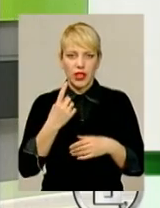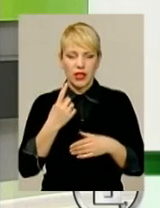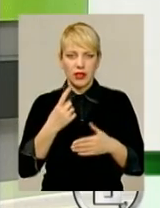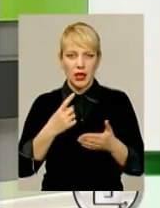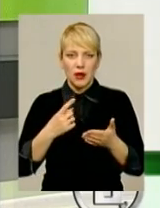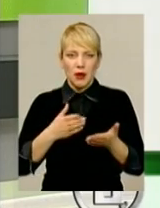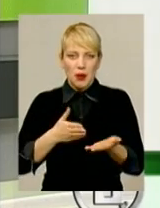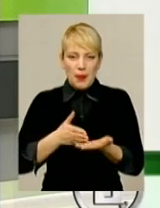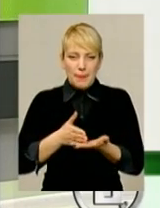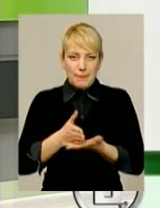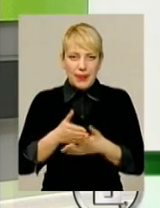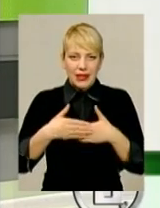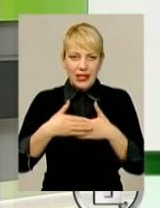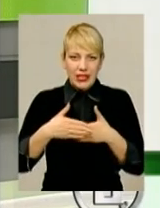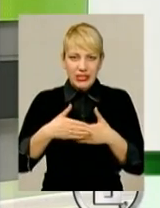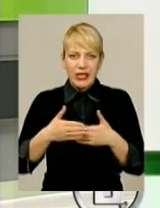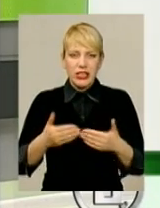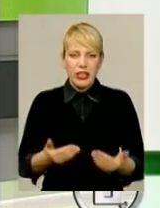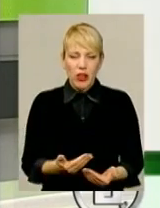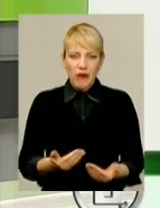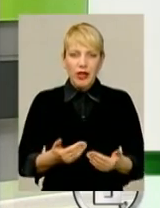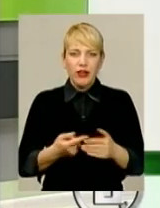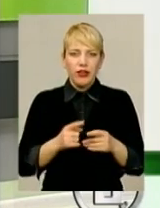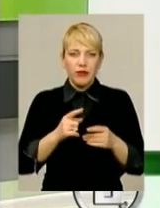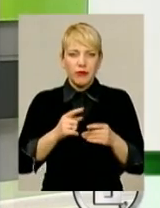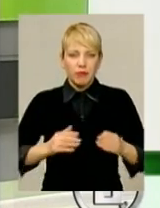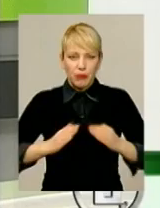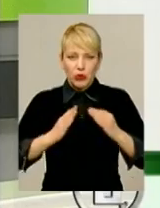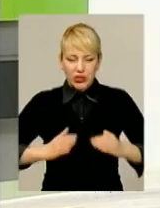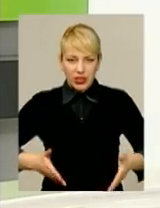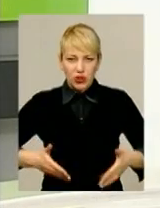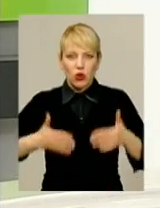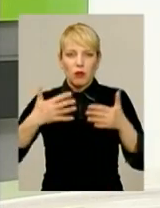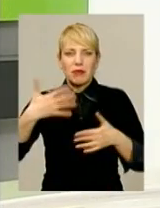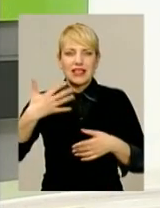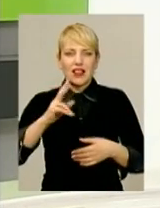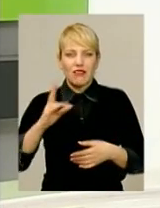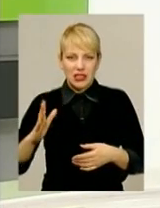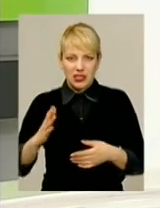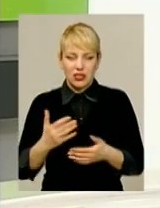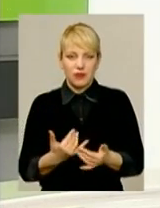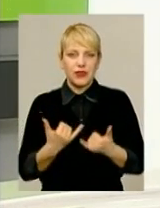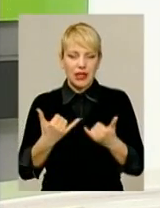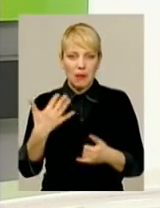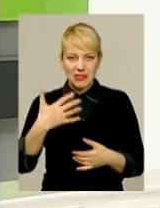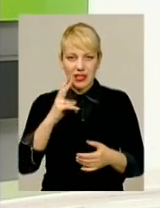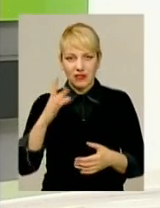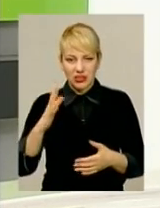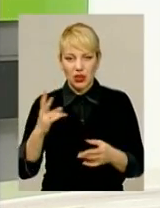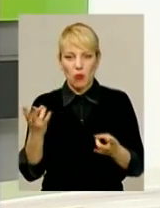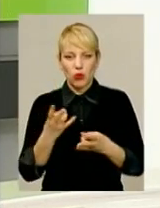одно-під'їздний житловий 10-поверховий будинок, це 50 квартир. Для 50 квартир потрібно, згідно